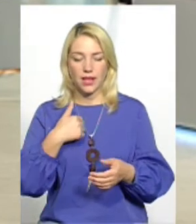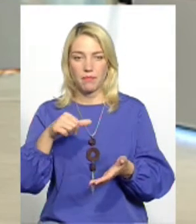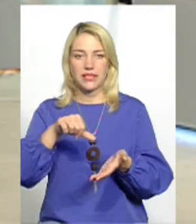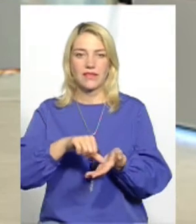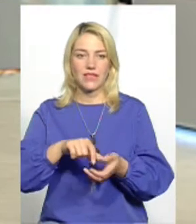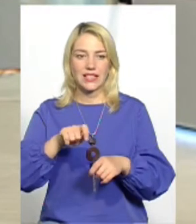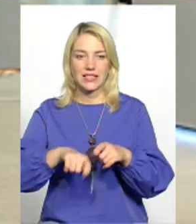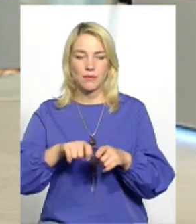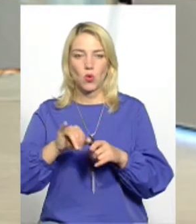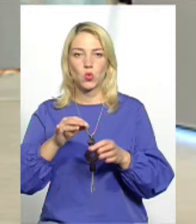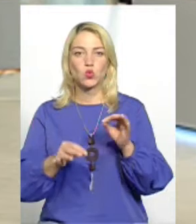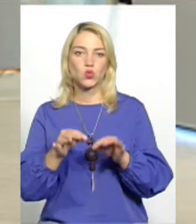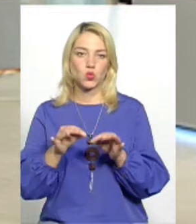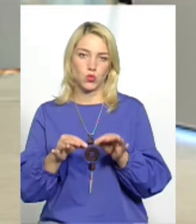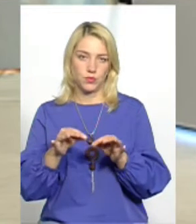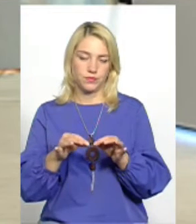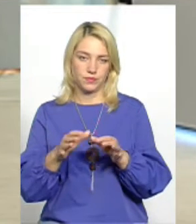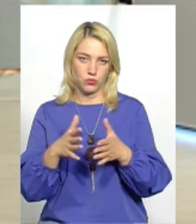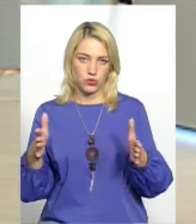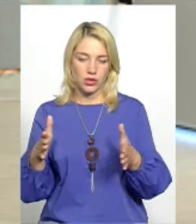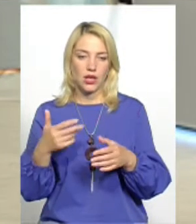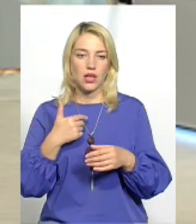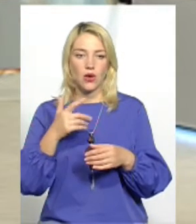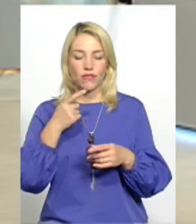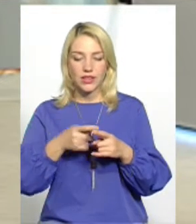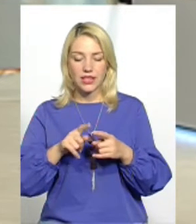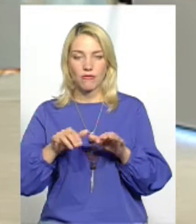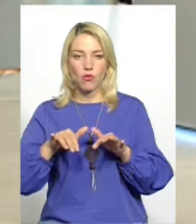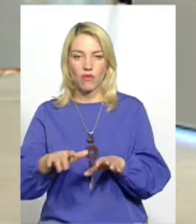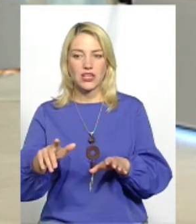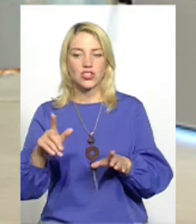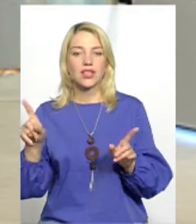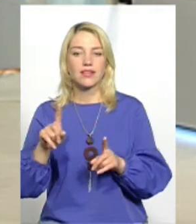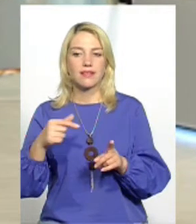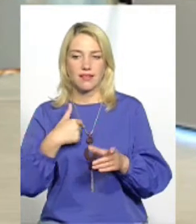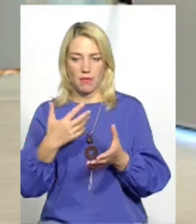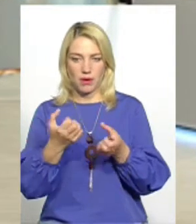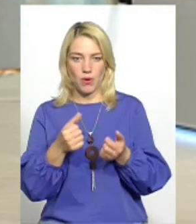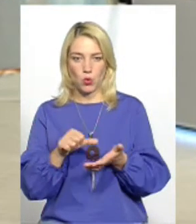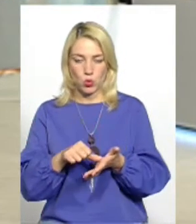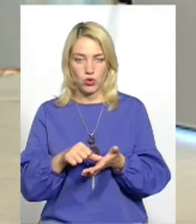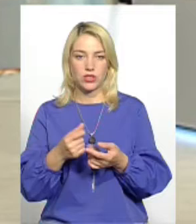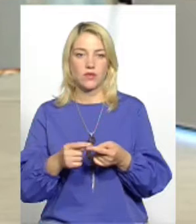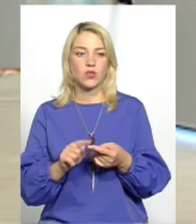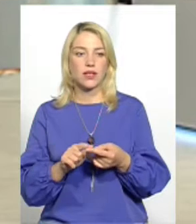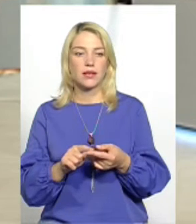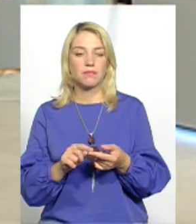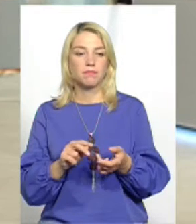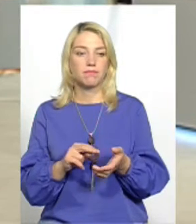інспекції більше в судових органах, в нас, в принципі, в тих провадженнях, в яких я приймаю участь, у нас про цей